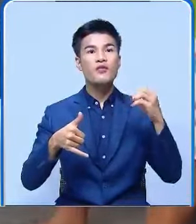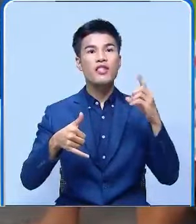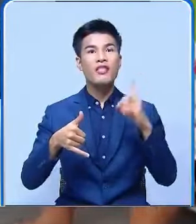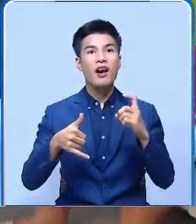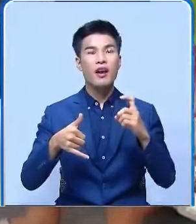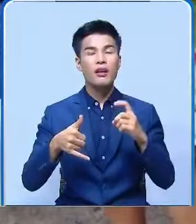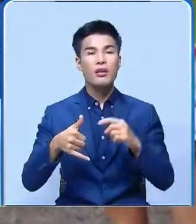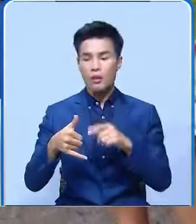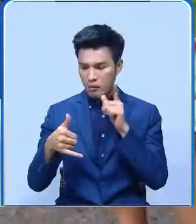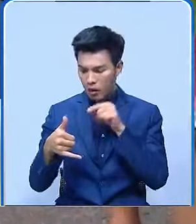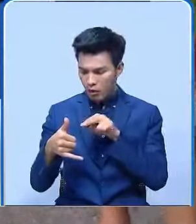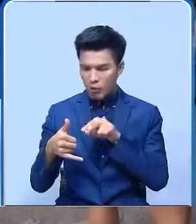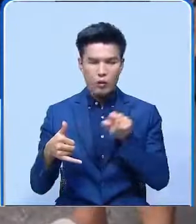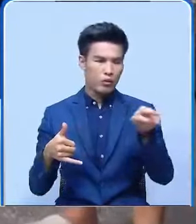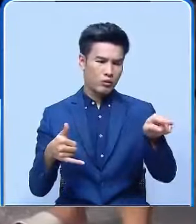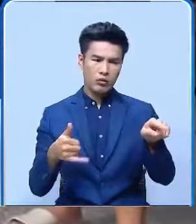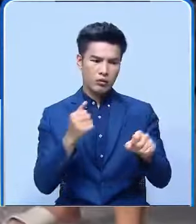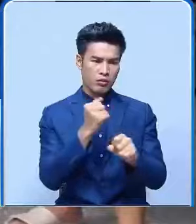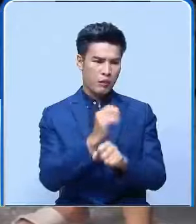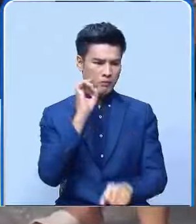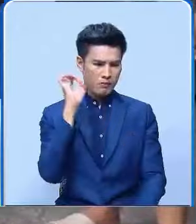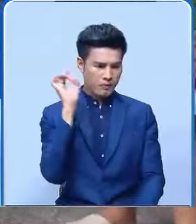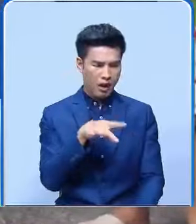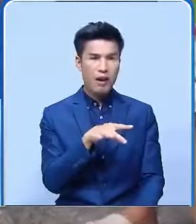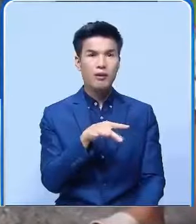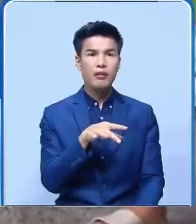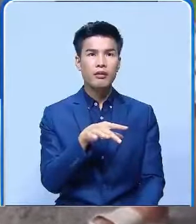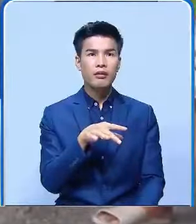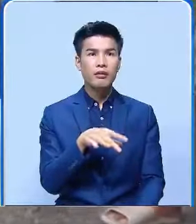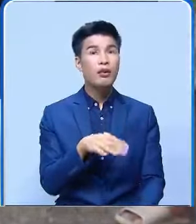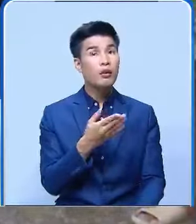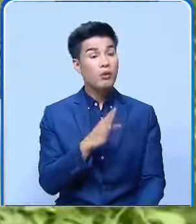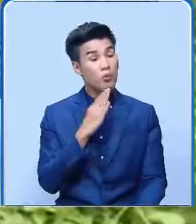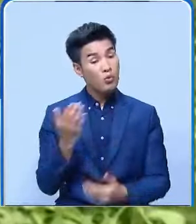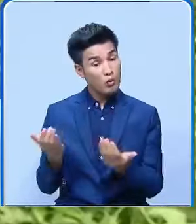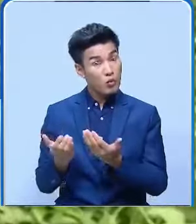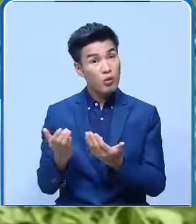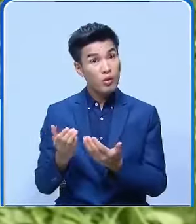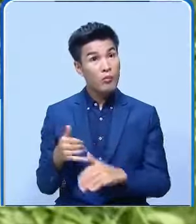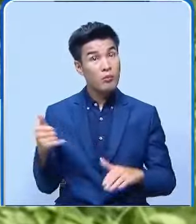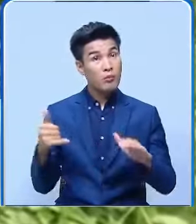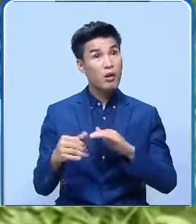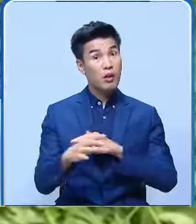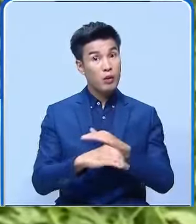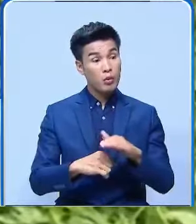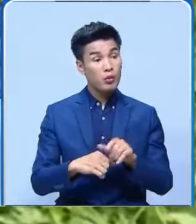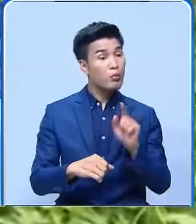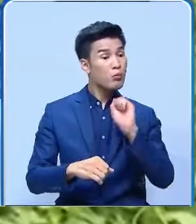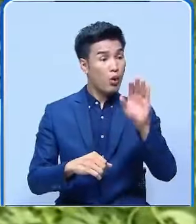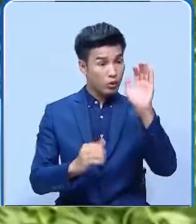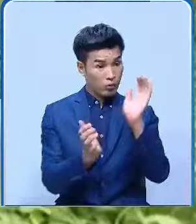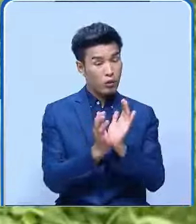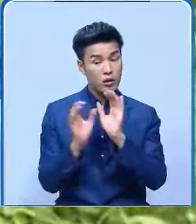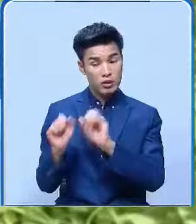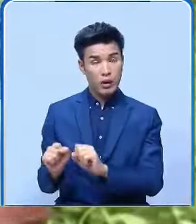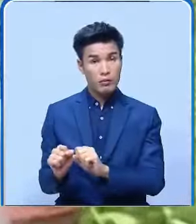ของผู้เสียชีวิตมองว่าเจ้าของบ้านทำเกินกว่าเหตุแล้วบอกว่าถ้าลูกชายมาขโมยของควรจะแจ้งตำรวจมาจับ